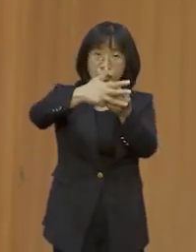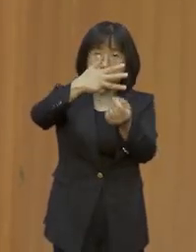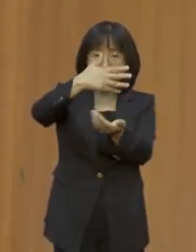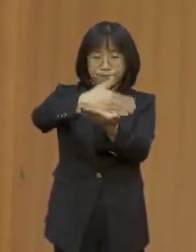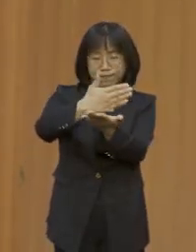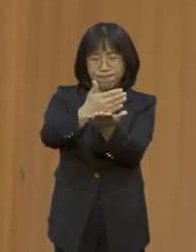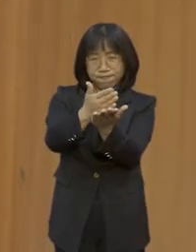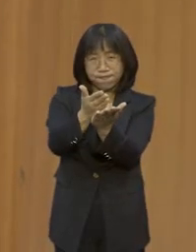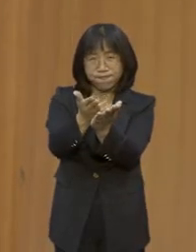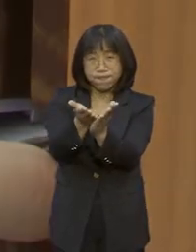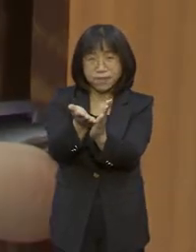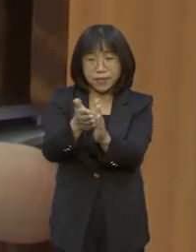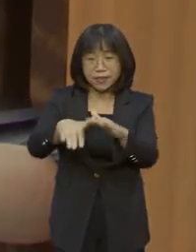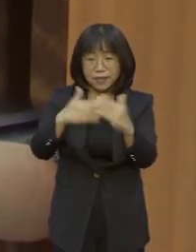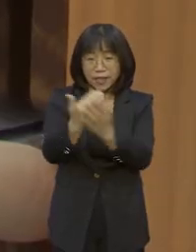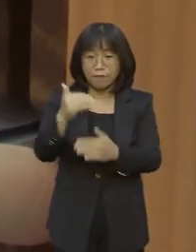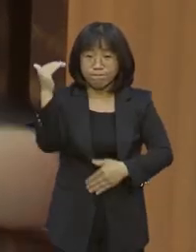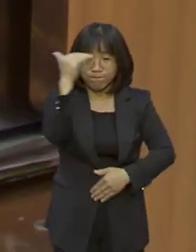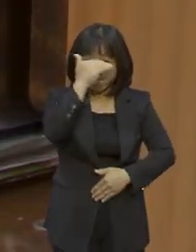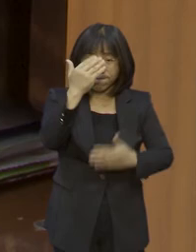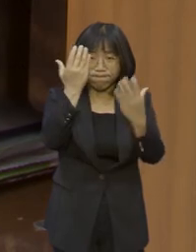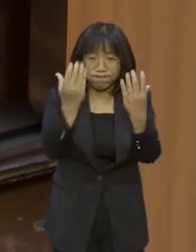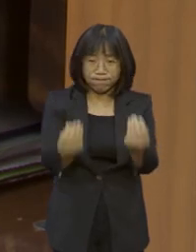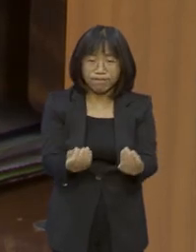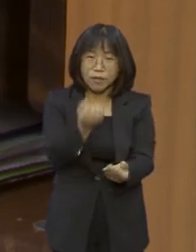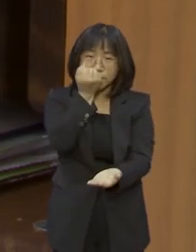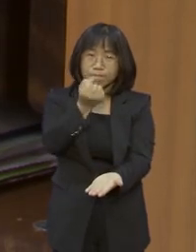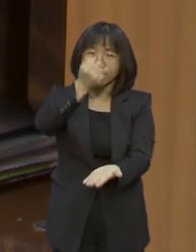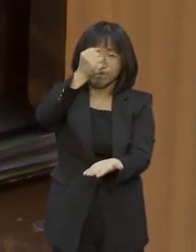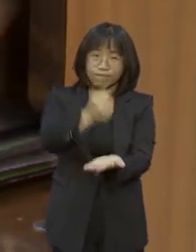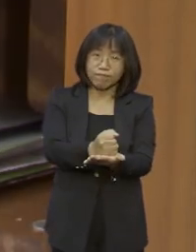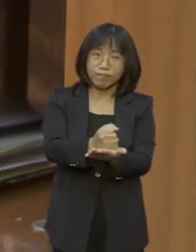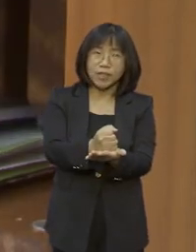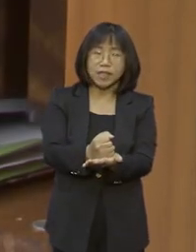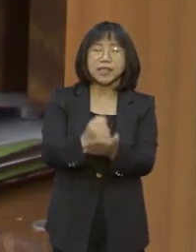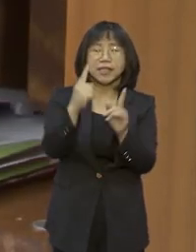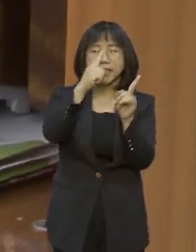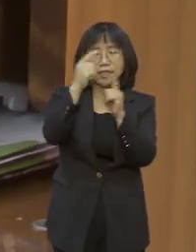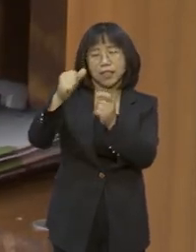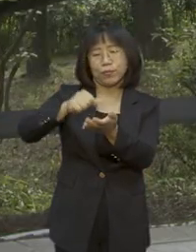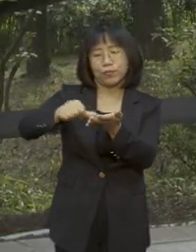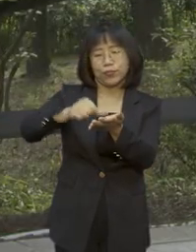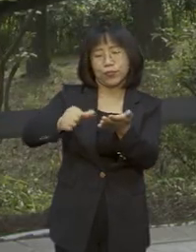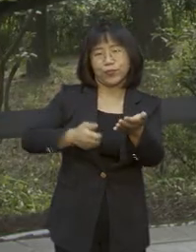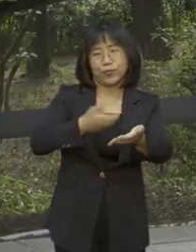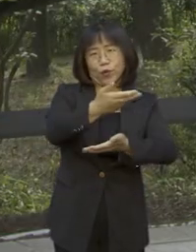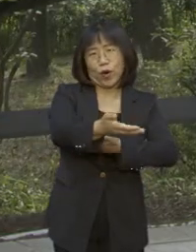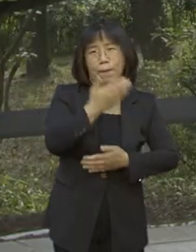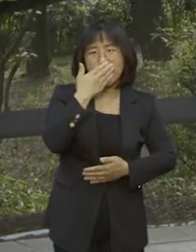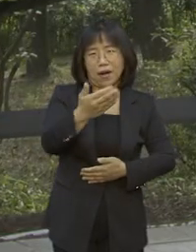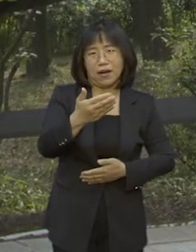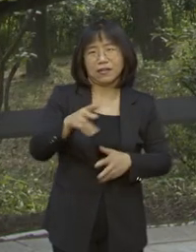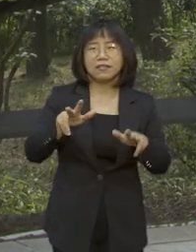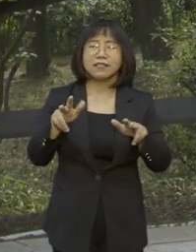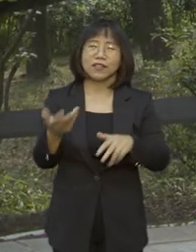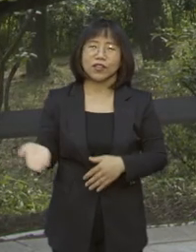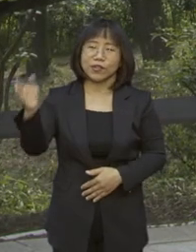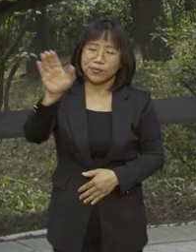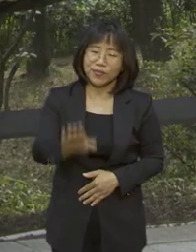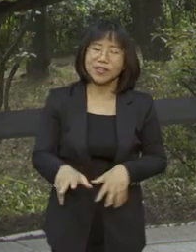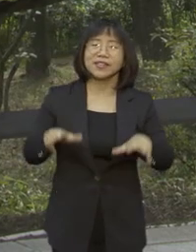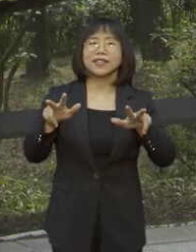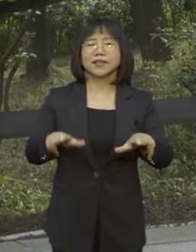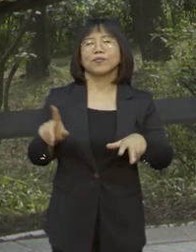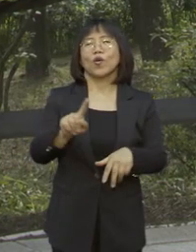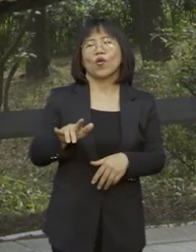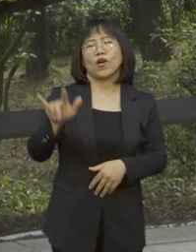8개 테마의 답사를 모두 완료하고 스탬프를 인증하면 허준 박물관에서 기념품과 교환할 수 있습니다. 하지만